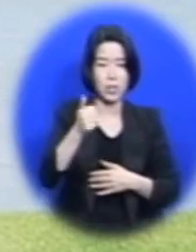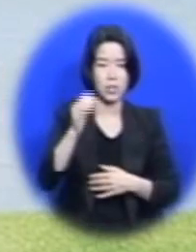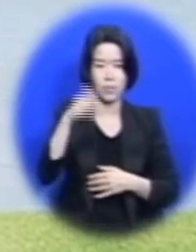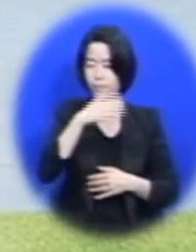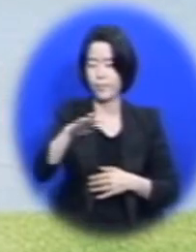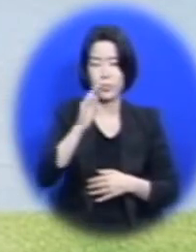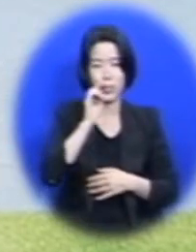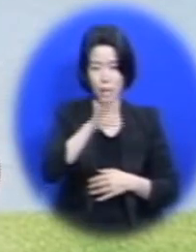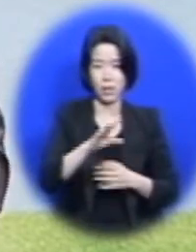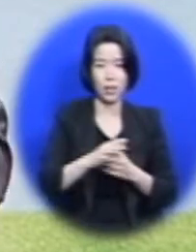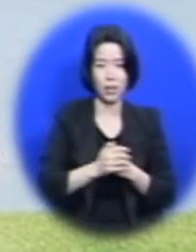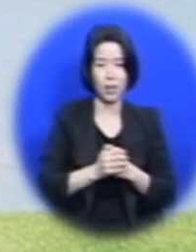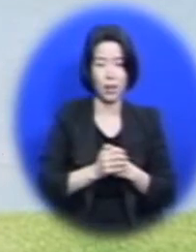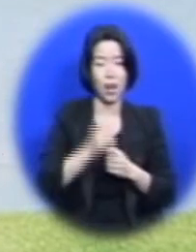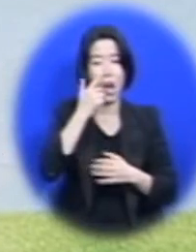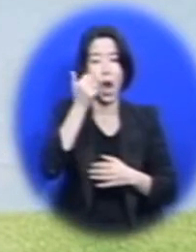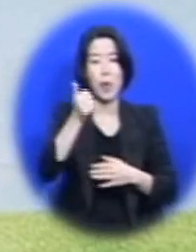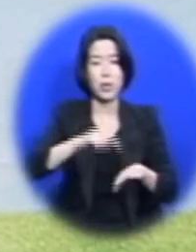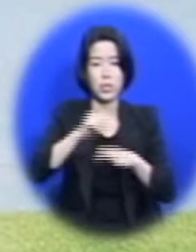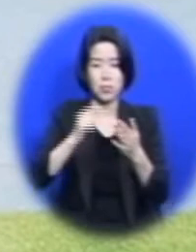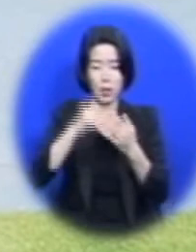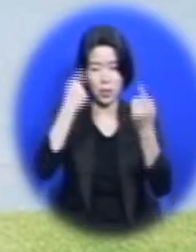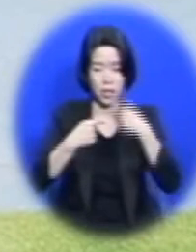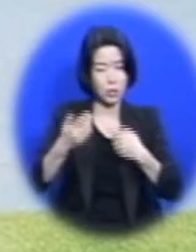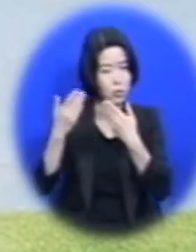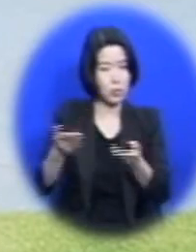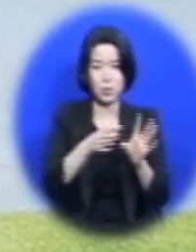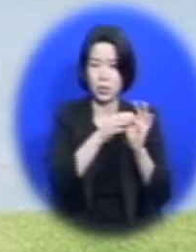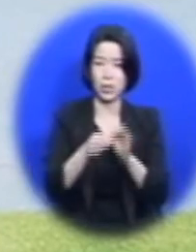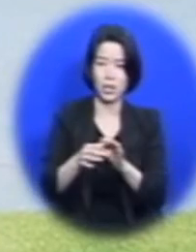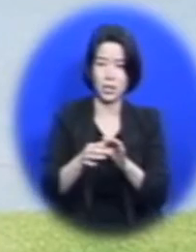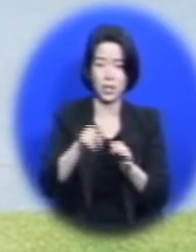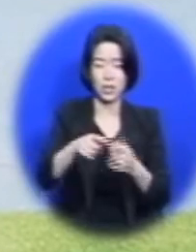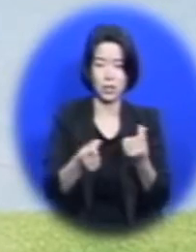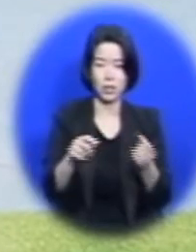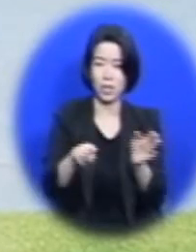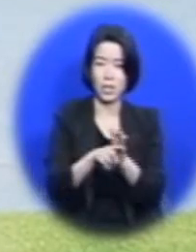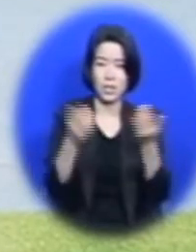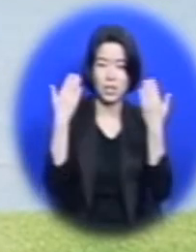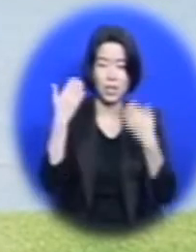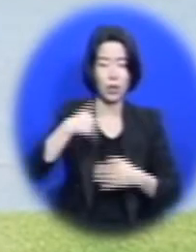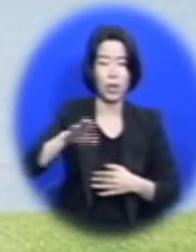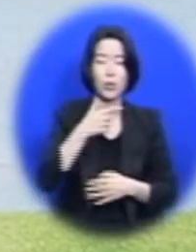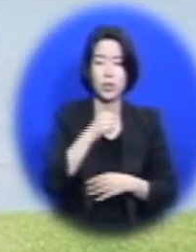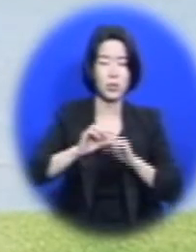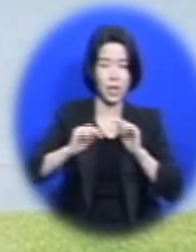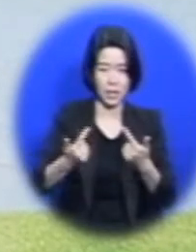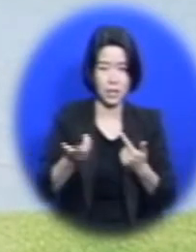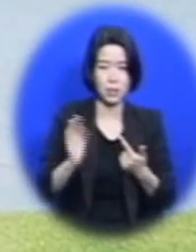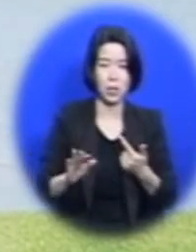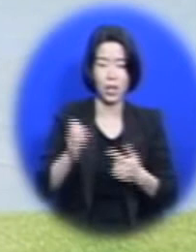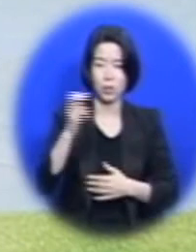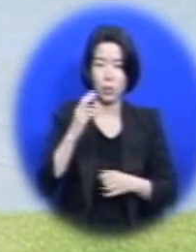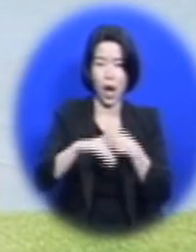그러고 아버지의 마음을 상처를 주면서까지 그렇게 신학교를 가고 싶지는 않지만 하나님의 부르심은 또